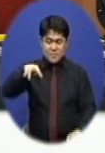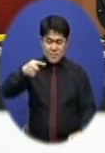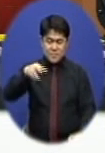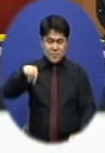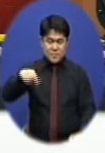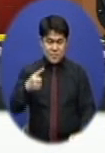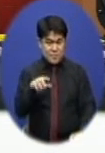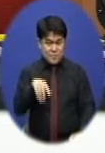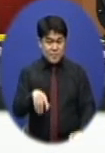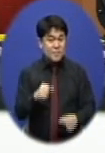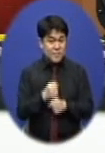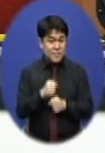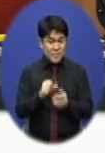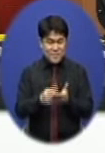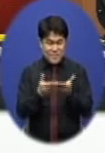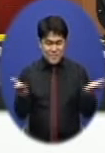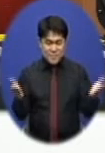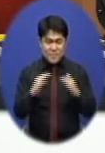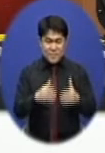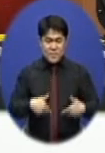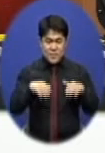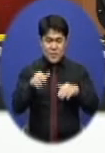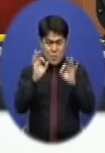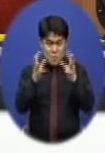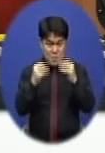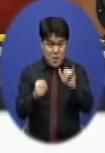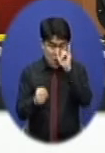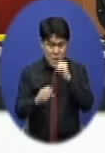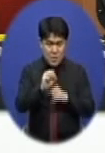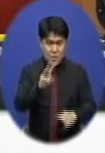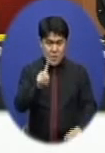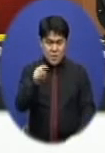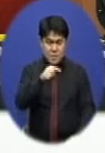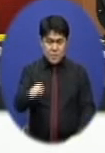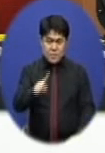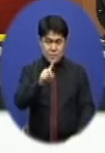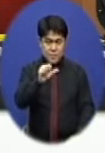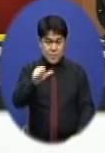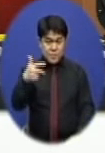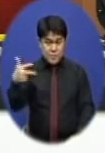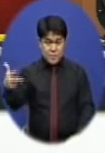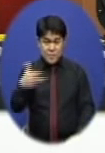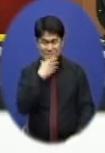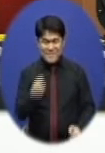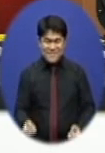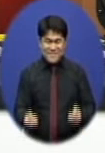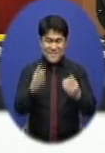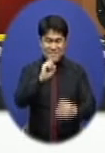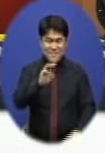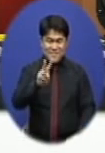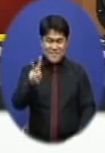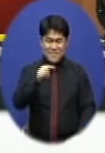브랜드 제품을 보내드리겠습니다. 네, 전라남도에서 오늘 시청률이 좋네요. 네. 031 로 시작됩니다. 네. 2577님 축하드립니다. 네,